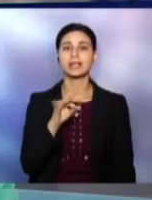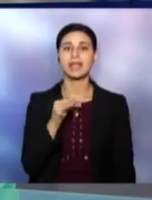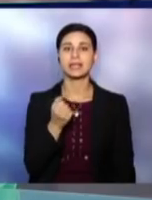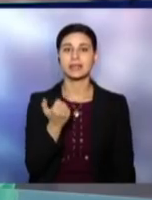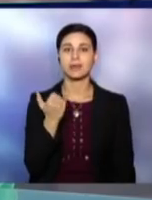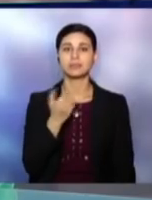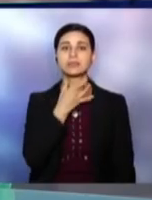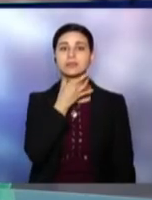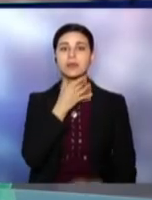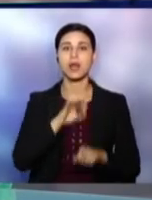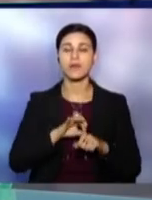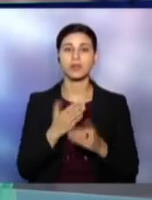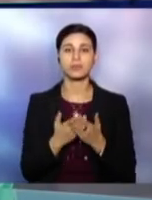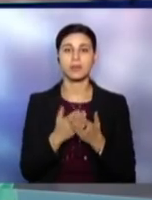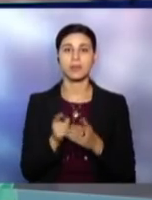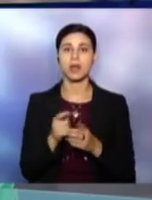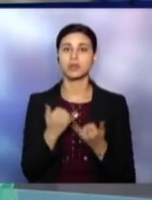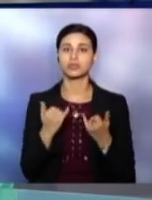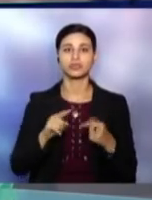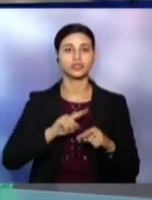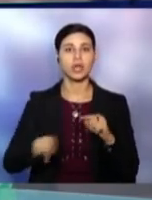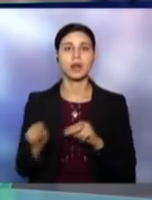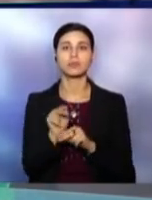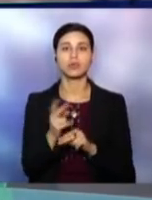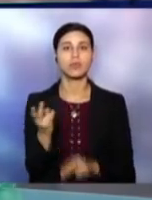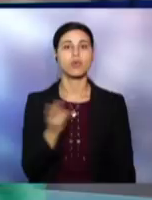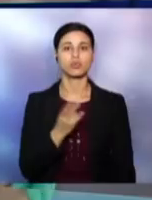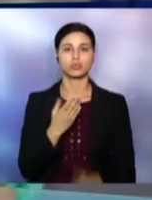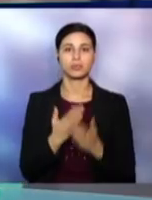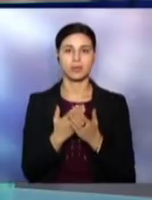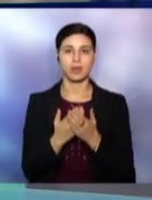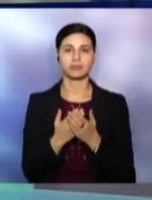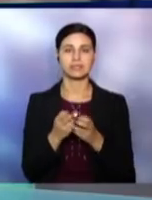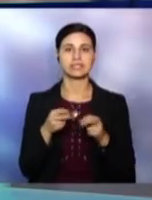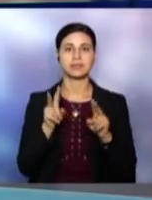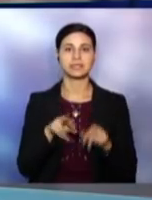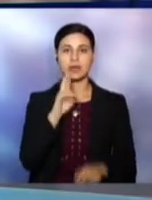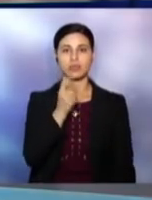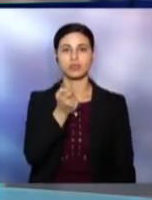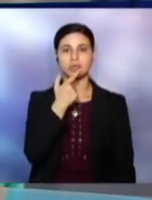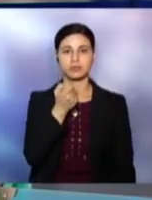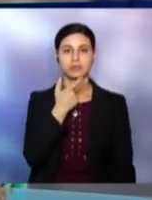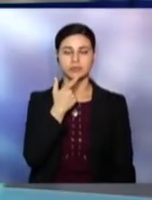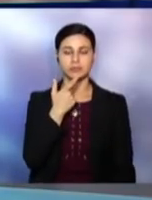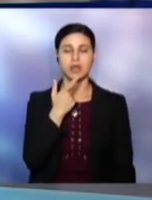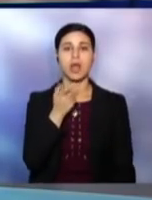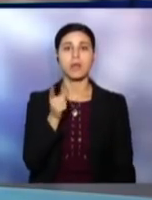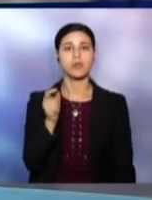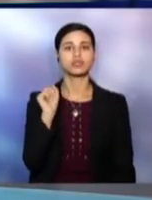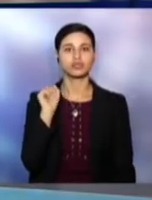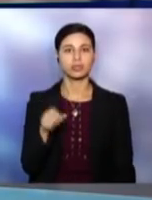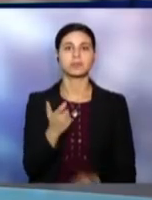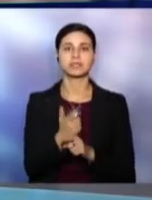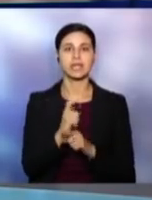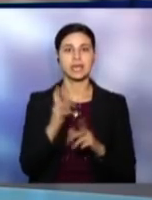ფარინგიტზე, ჩვენ თუ არ დავიწყეთ მისი სათანადო მკურნალობა ანტიბაქტერიული საშუალებებით, მან შეიძლება